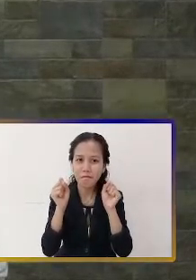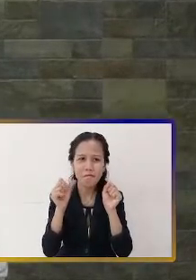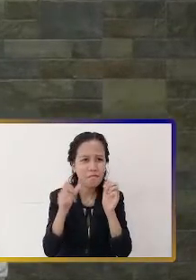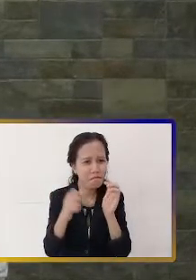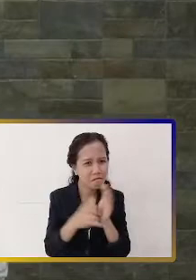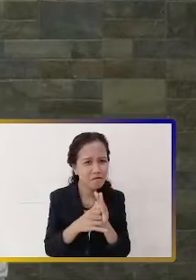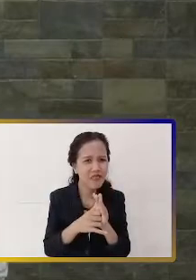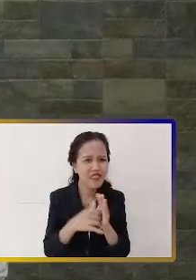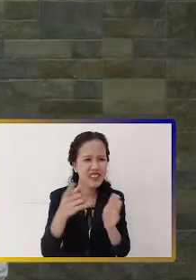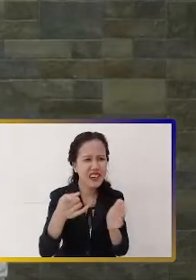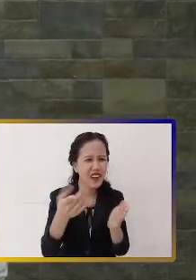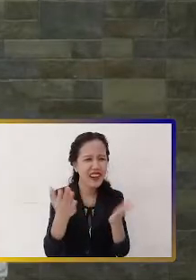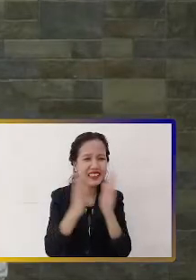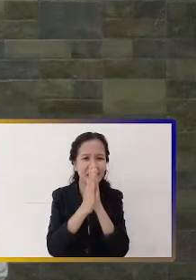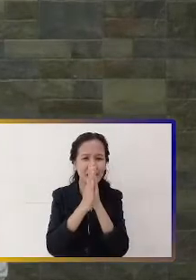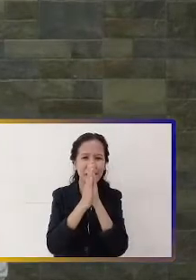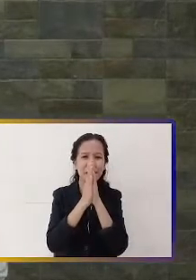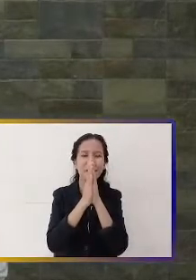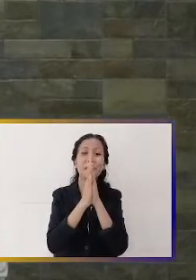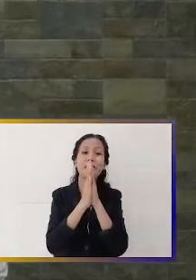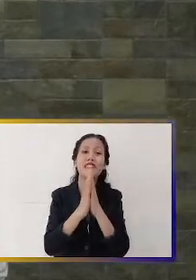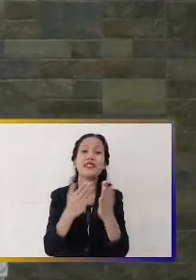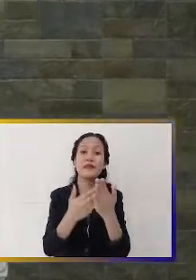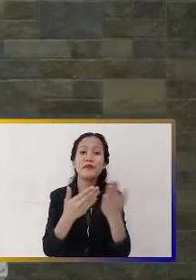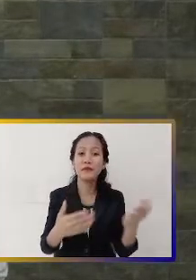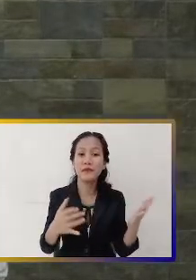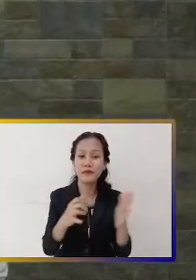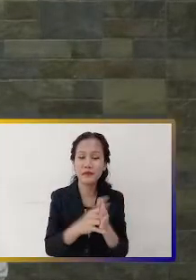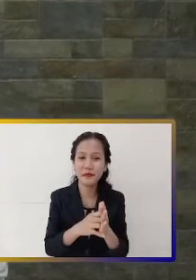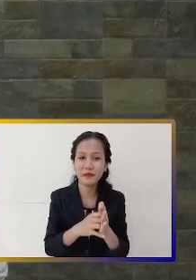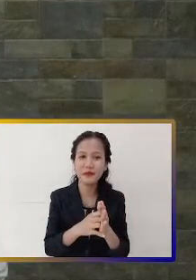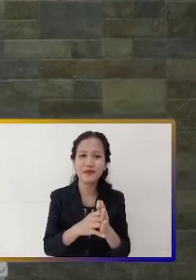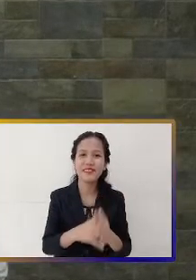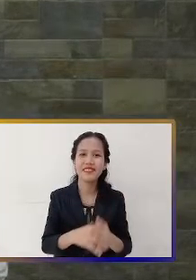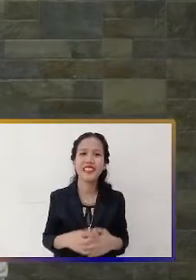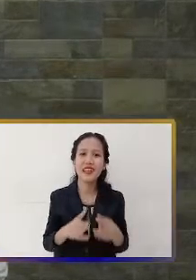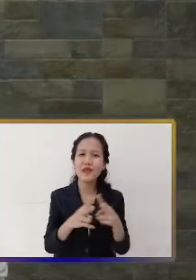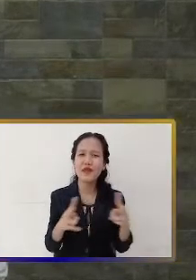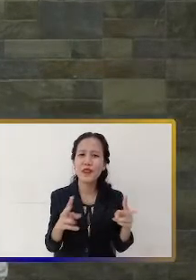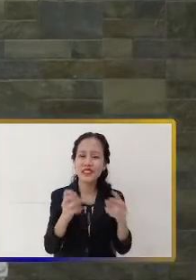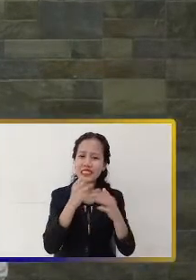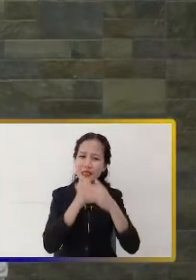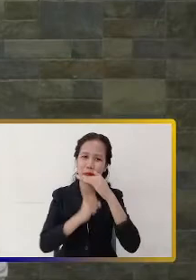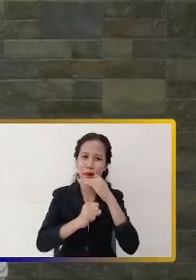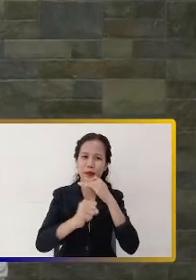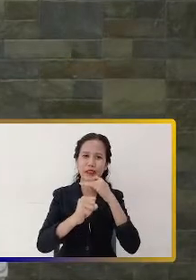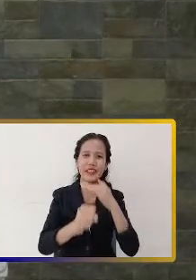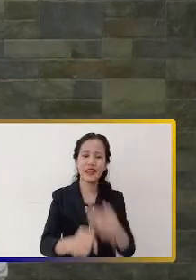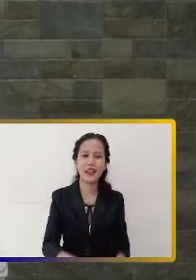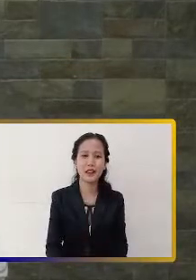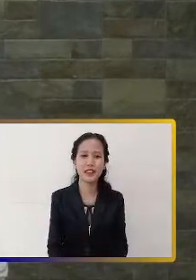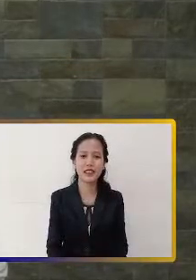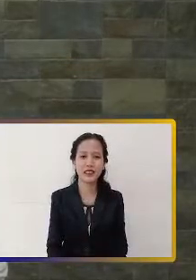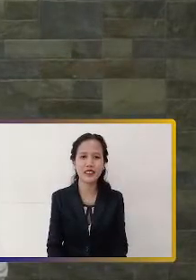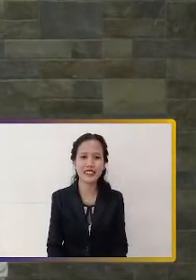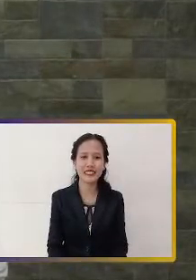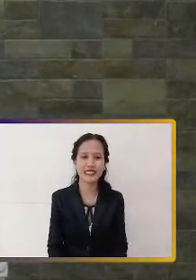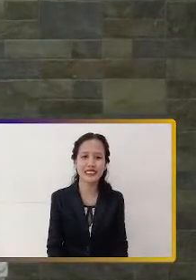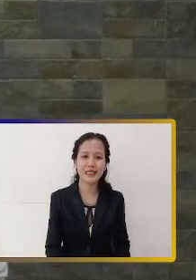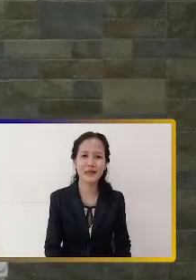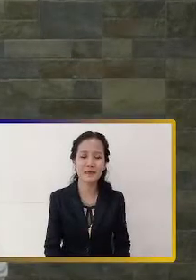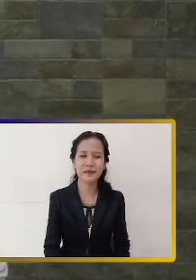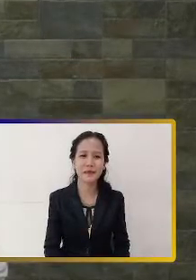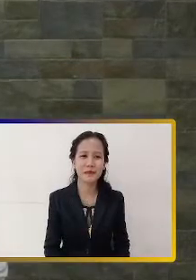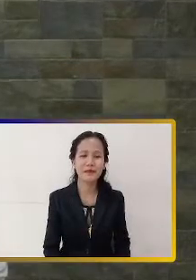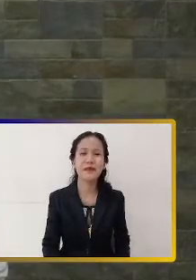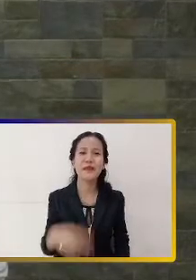Logic. Makikita mo yung logic dito, mga kapatid. Makikita mo yung the foundation ng blessing, kapatid. Gusto natin